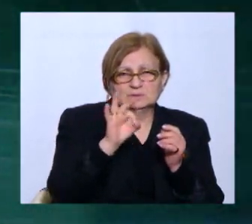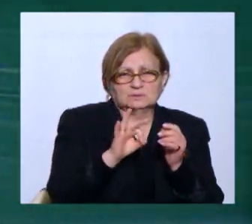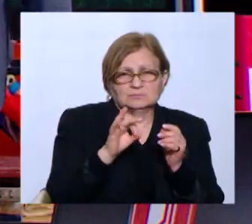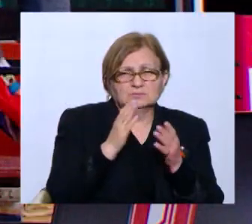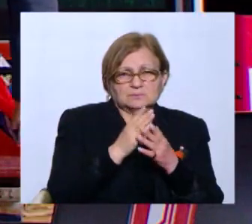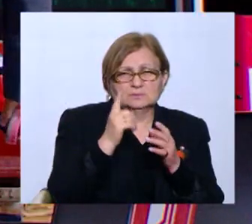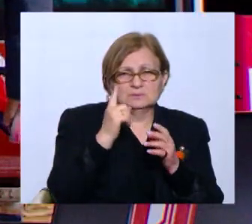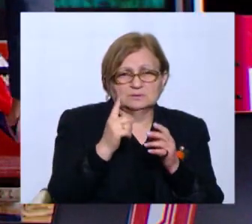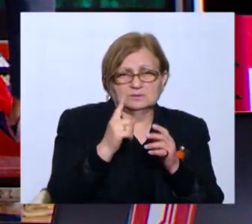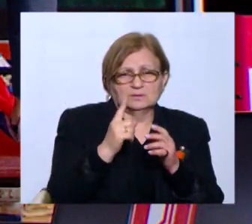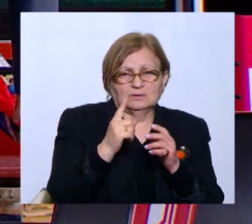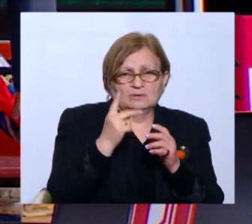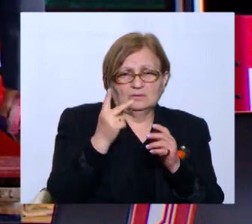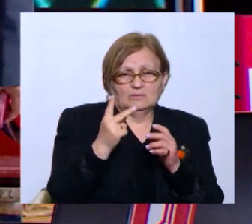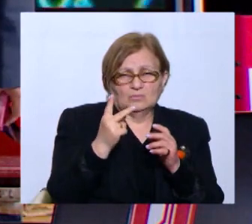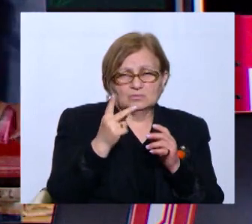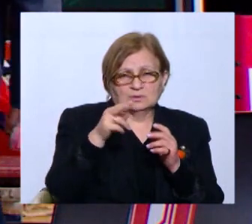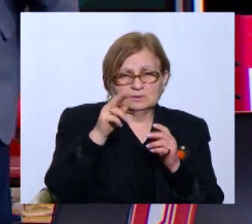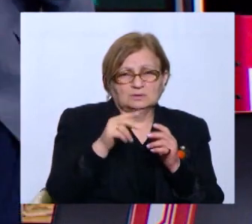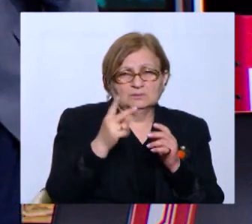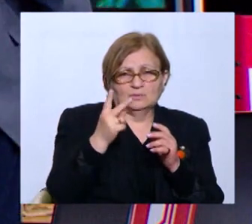1, 1-ისთვის გვაქვს 2,